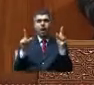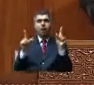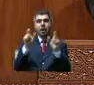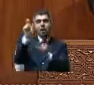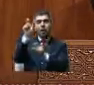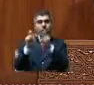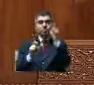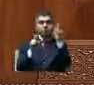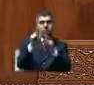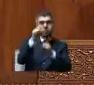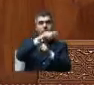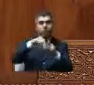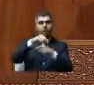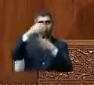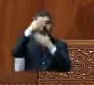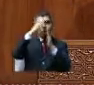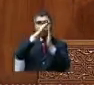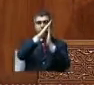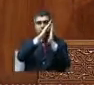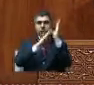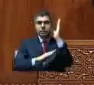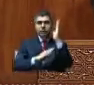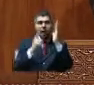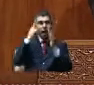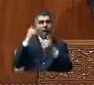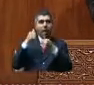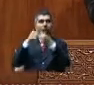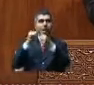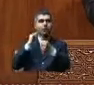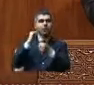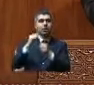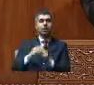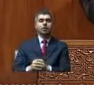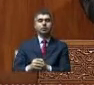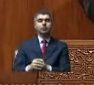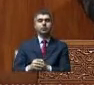المواطنين وتقريبهم من الشأن العام وهموم تدبيره.